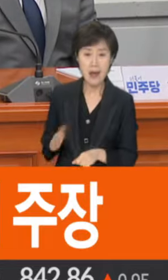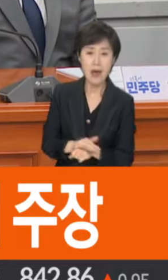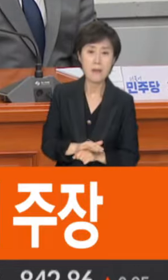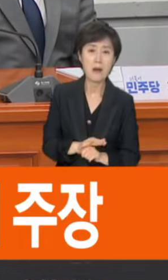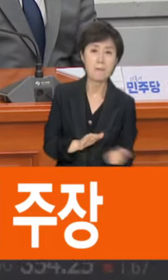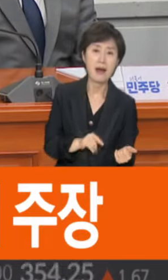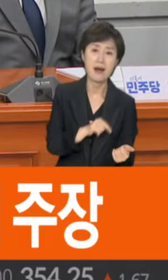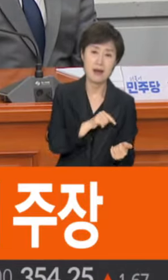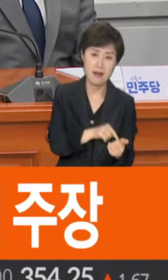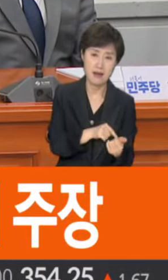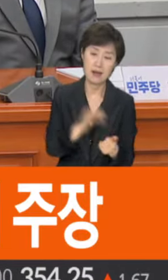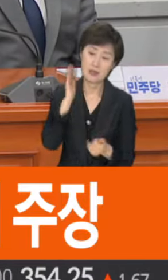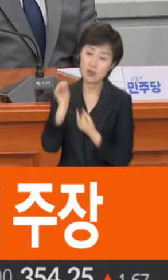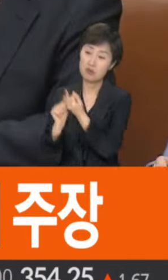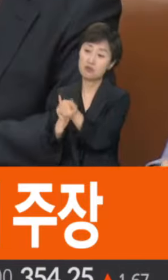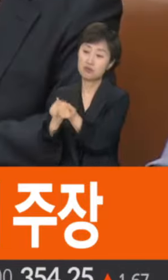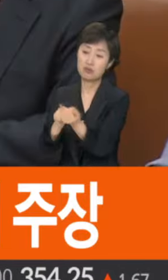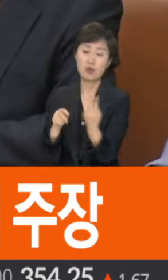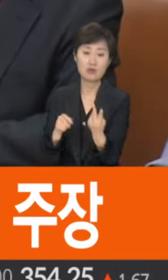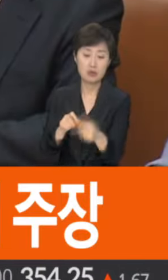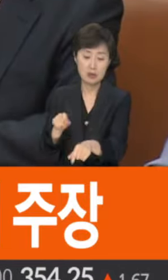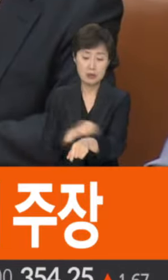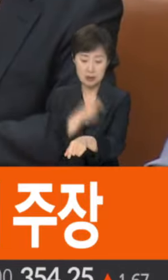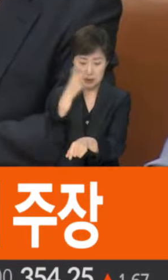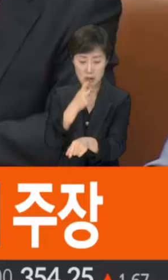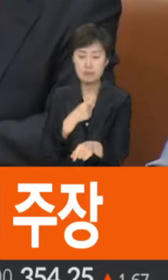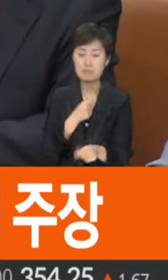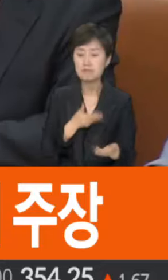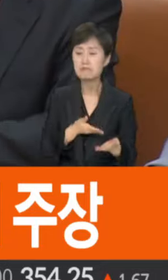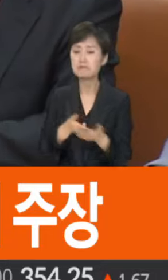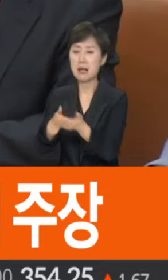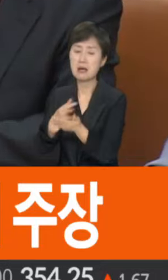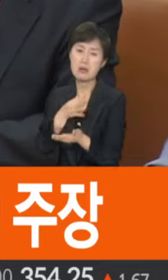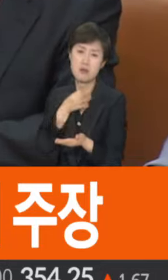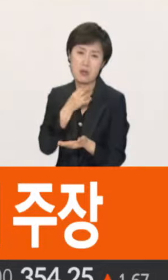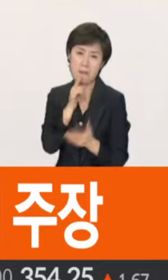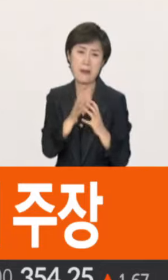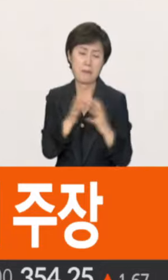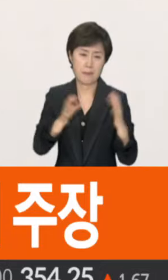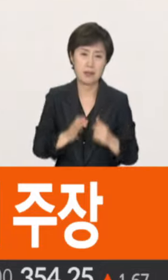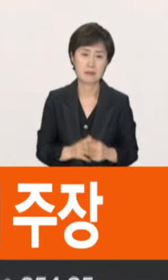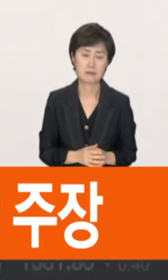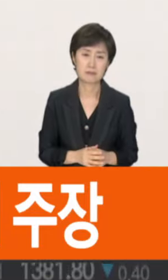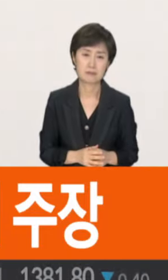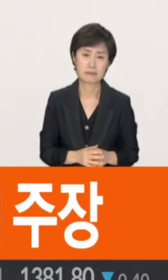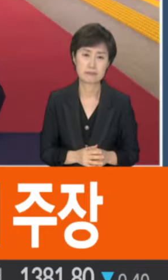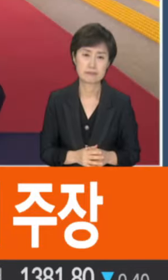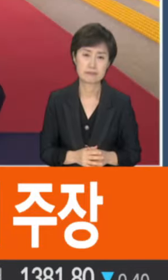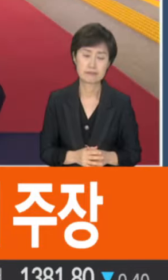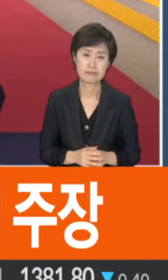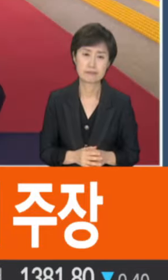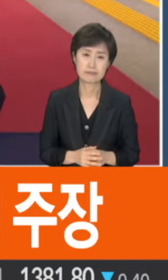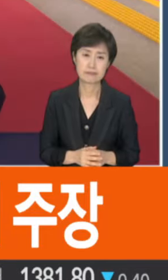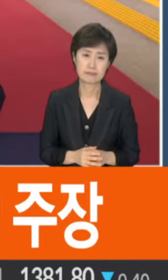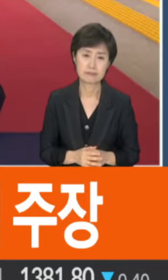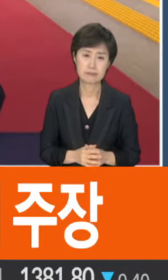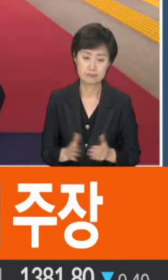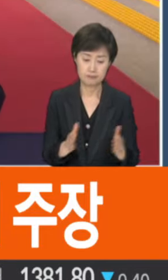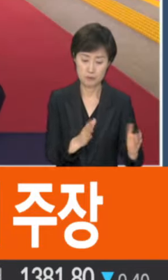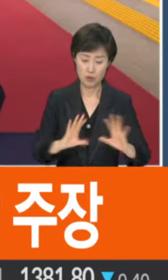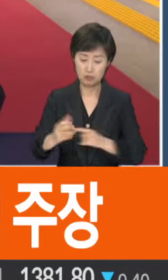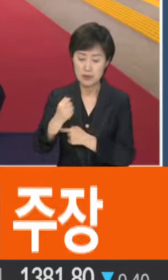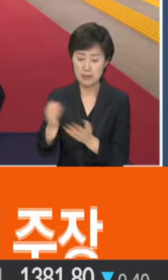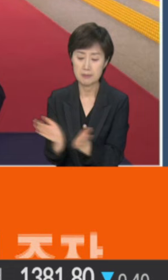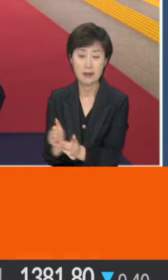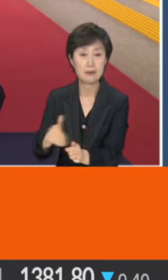여사 특검법 등도 논의 테이블에 올려야 한다는 주장이 이어지고 있습니다네 국민행 상황도